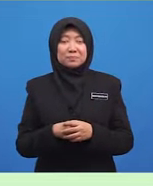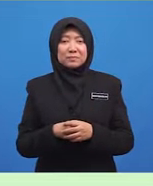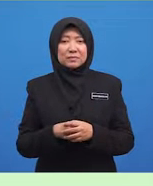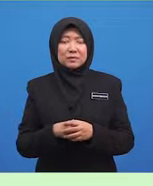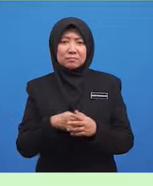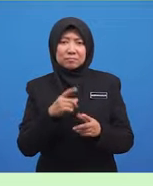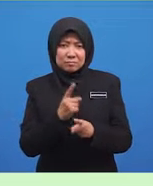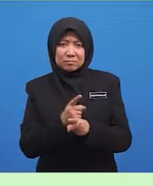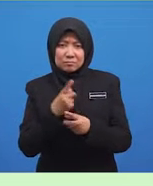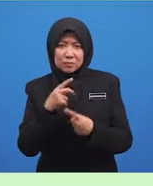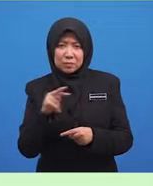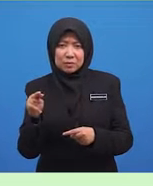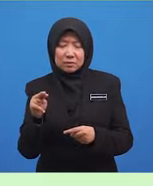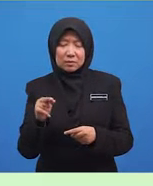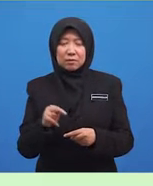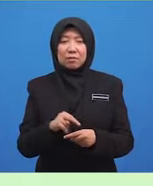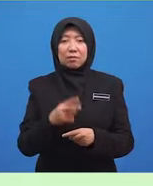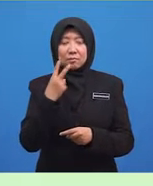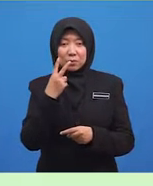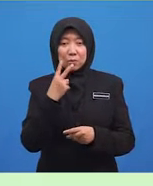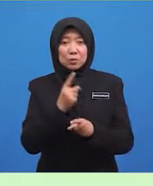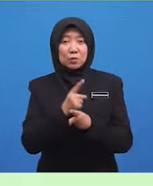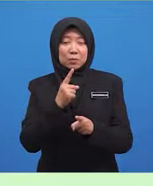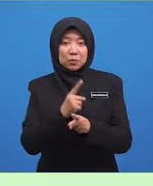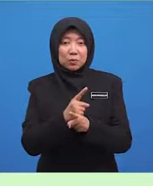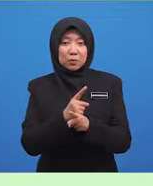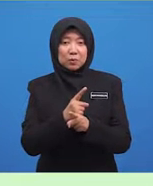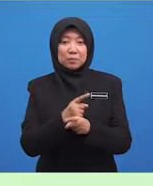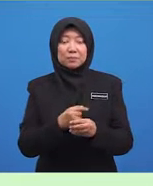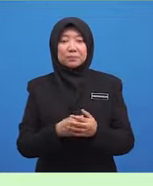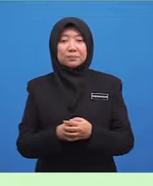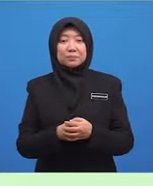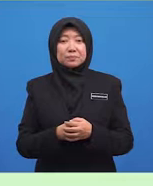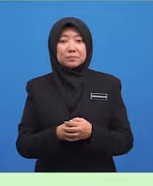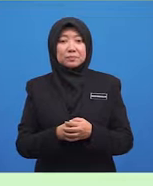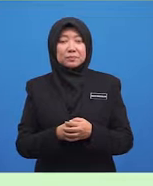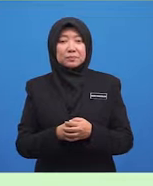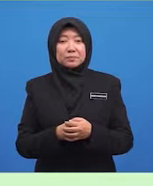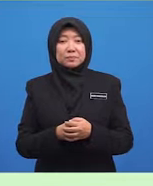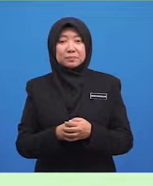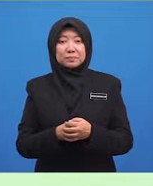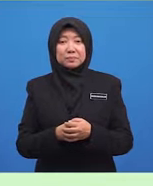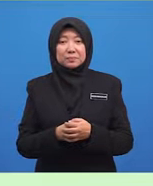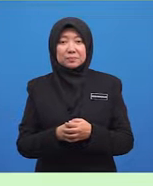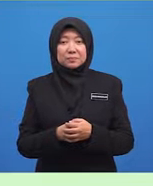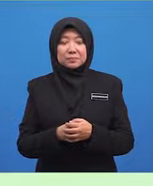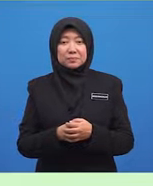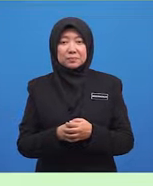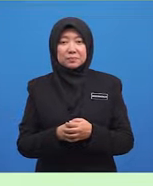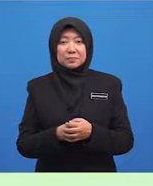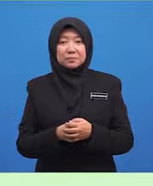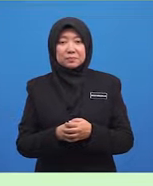Adakah pilihan kamu tepat? Semak betul-betul. Adakah pasangan perkataan kamu betul?